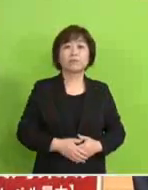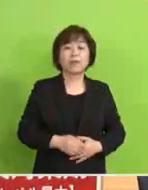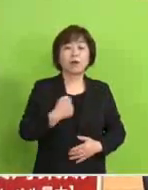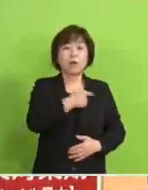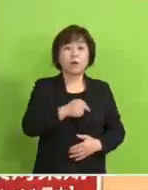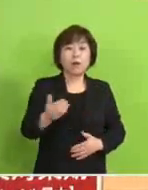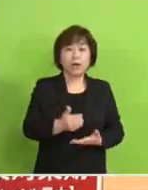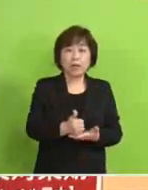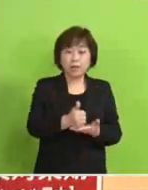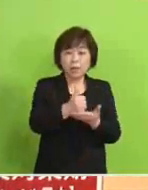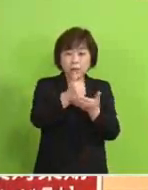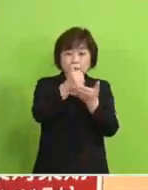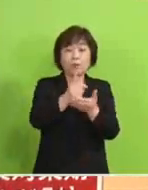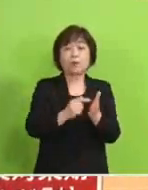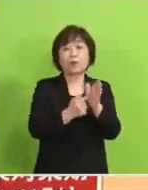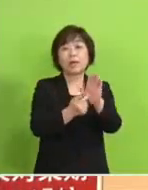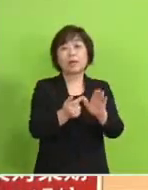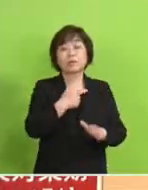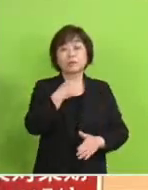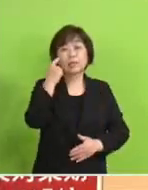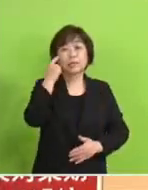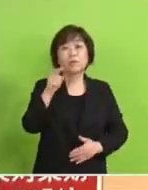心から敬意を表させていただきます。